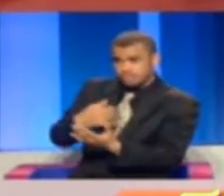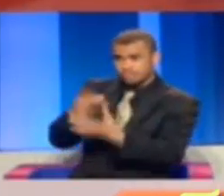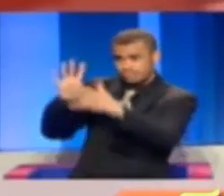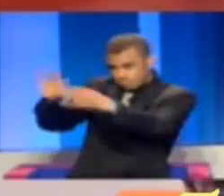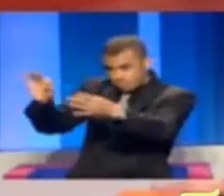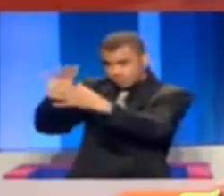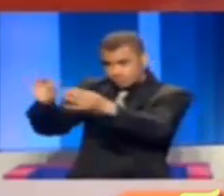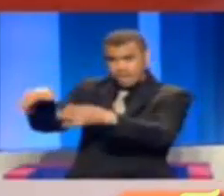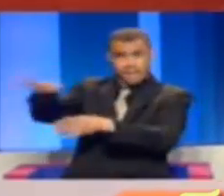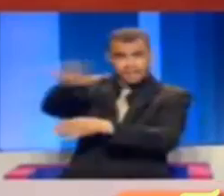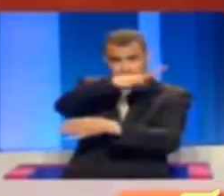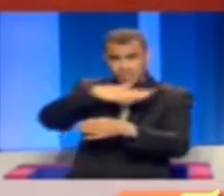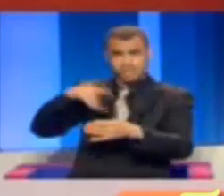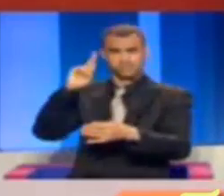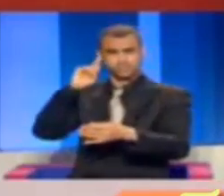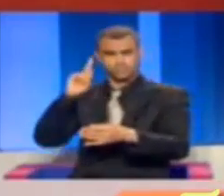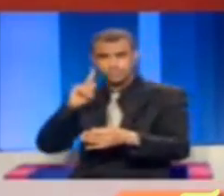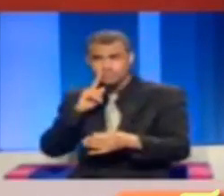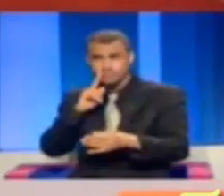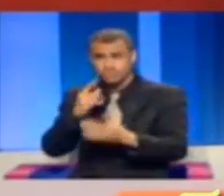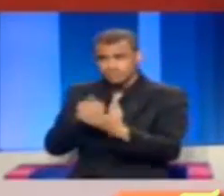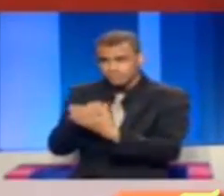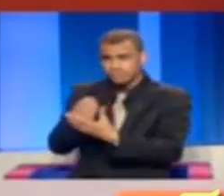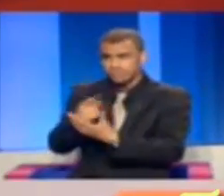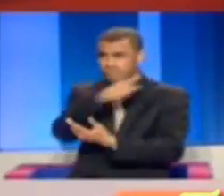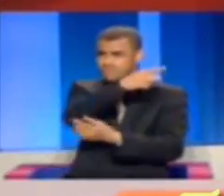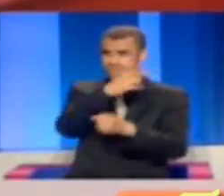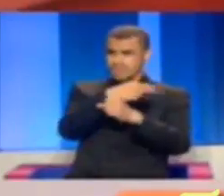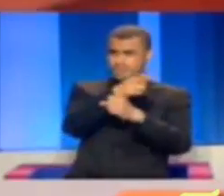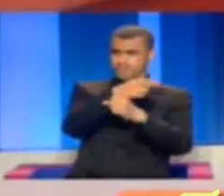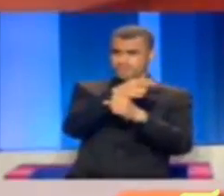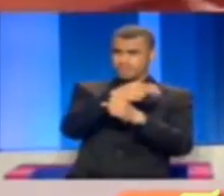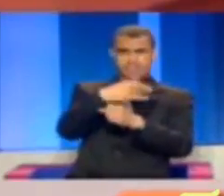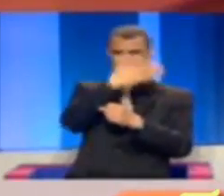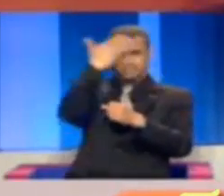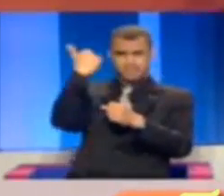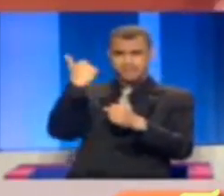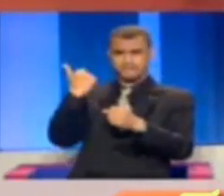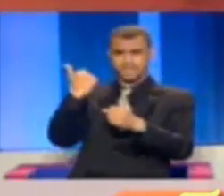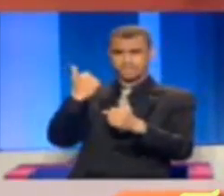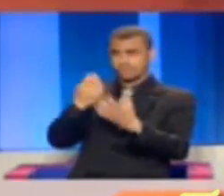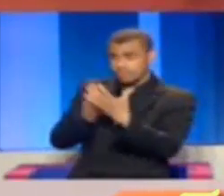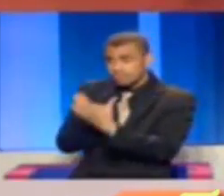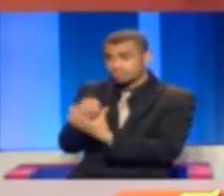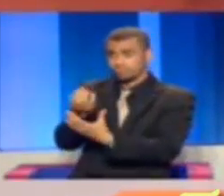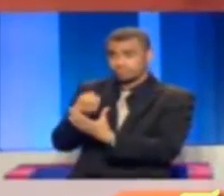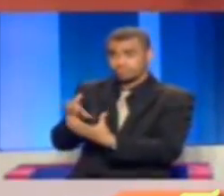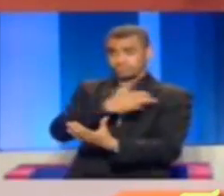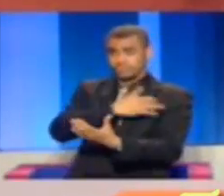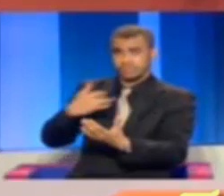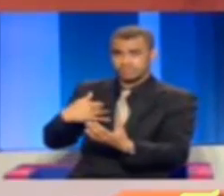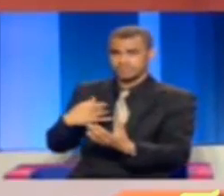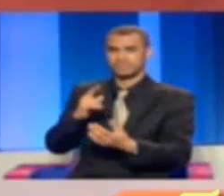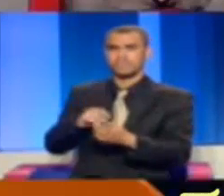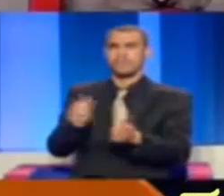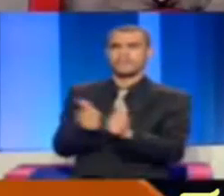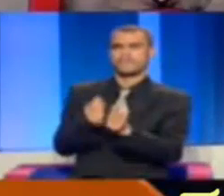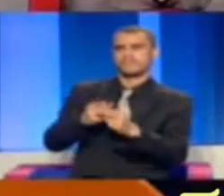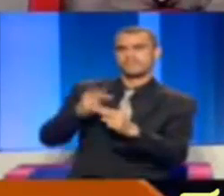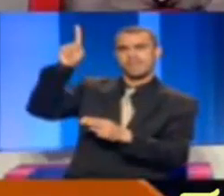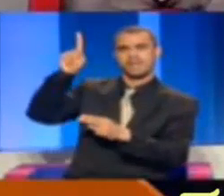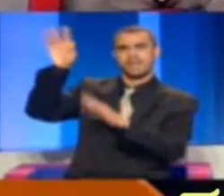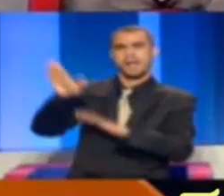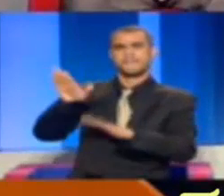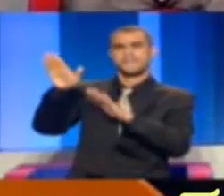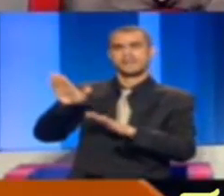الصمام وبالاسباب ربما ديالها، ولا شهاده جابت لنا يعني جمله او فكره على هذا الجانب. بسم الله